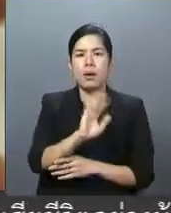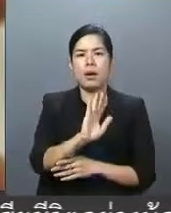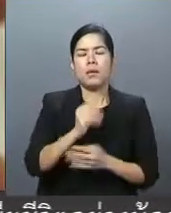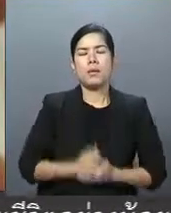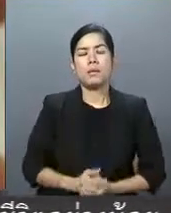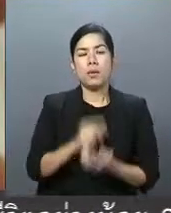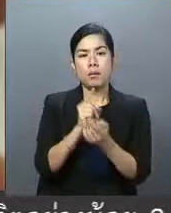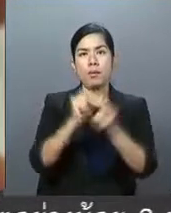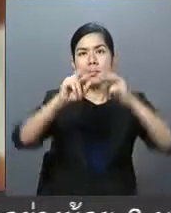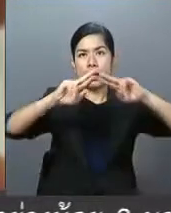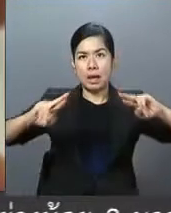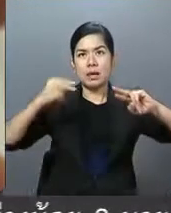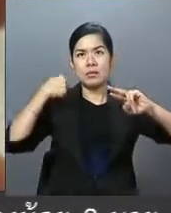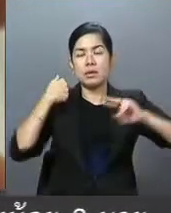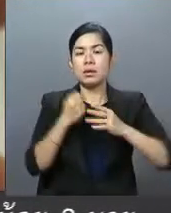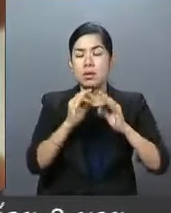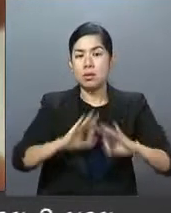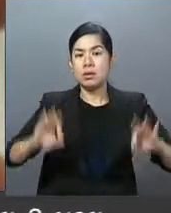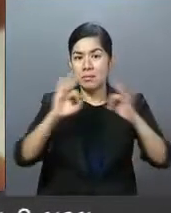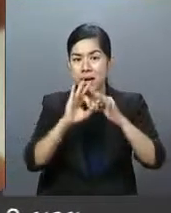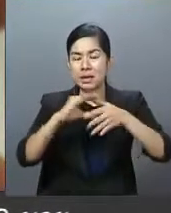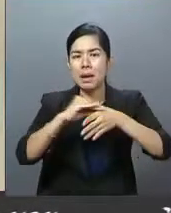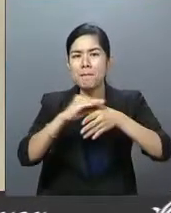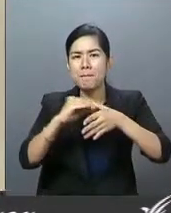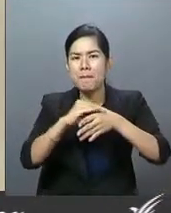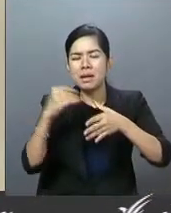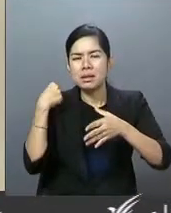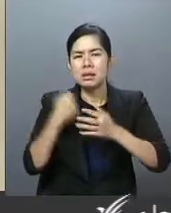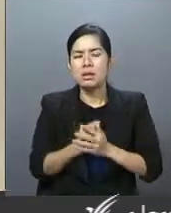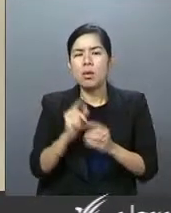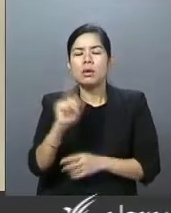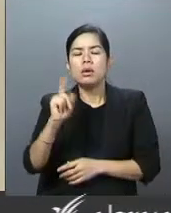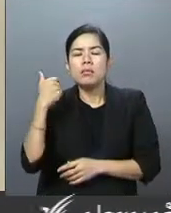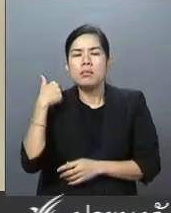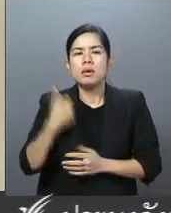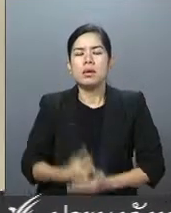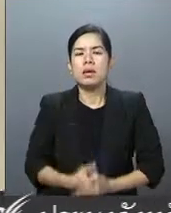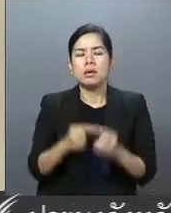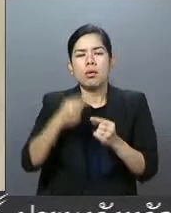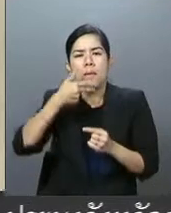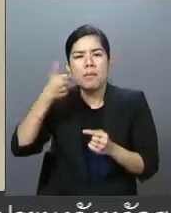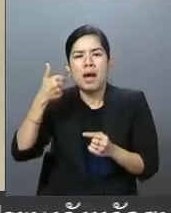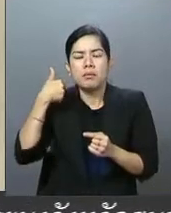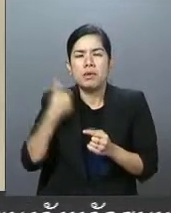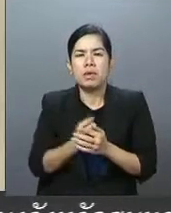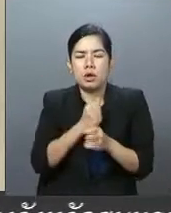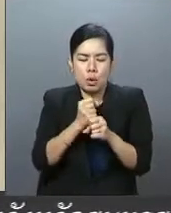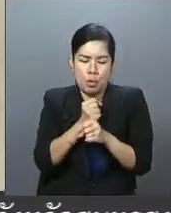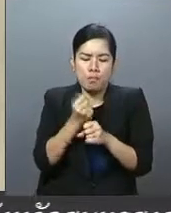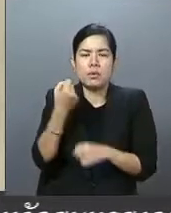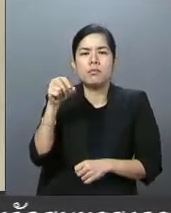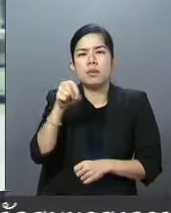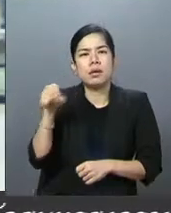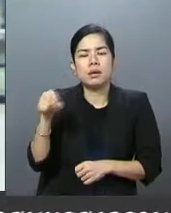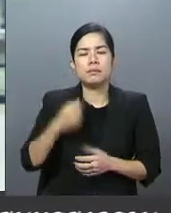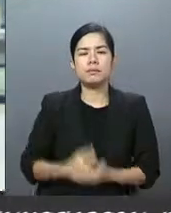ส่วนผสมหลักๆประกอบไปด้วยน้ำมันปาล์มและน้ำตาลส่วนนมนั้นมีประมาณร้อยละ10เท่านั้น ส่วนใหญ่เนี่ยเ